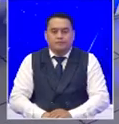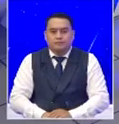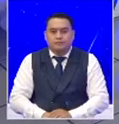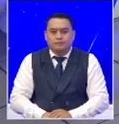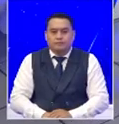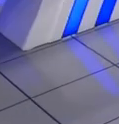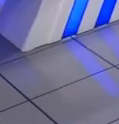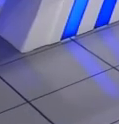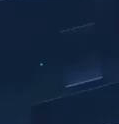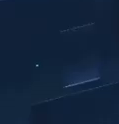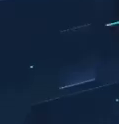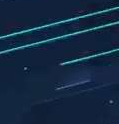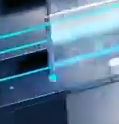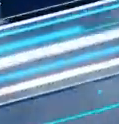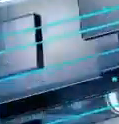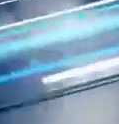самом важном.